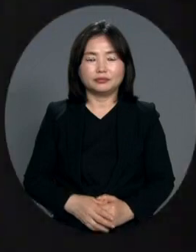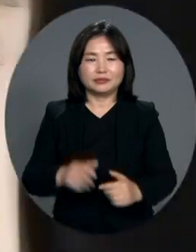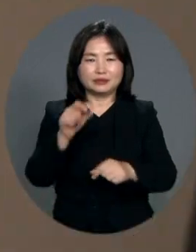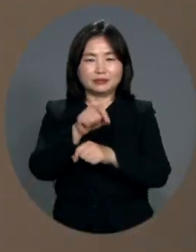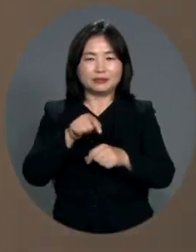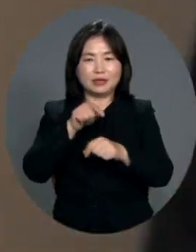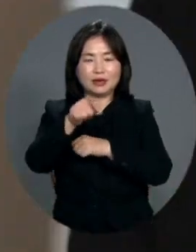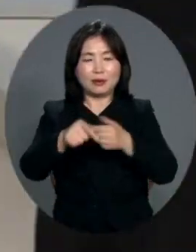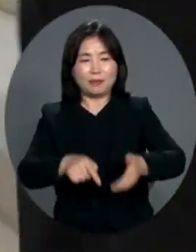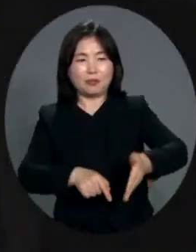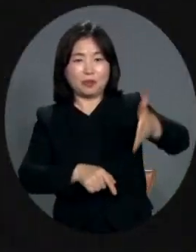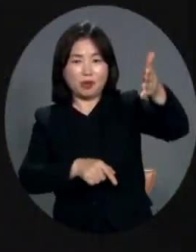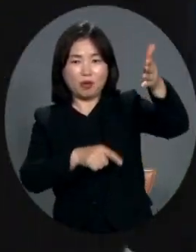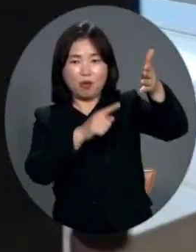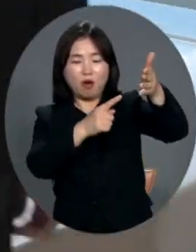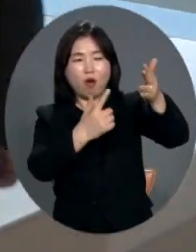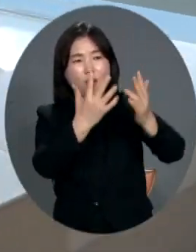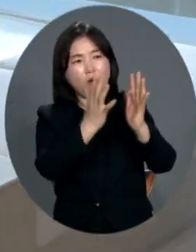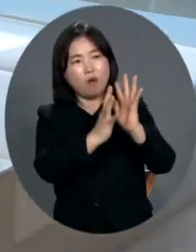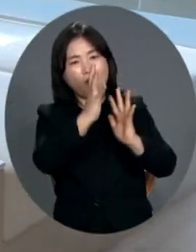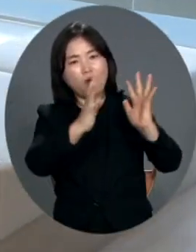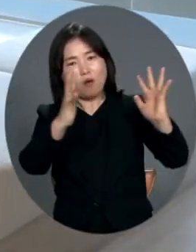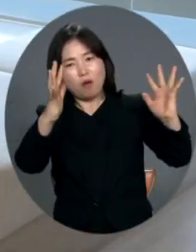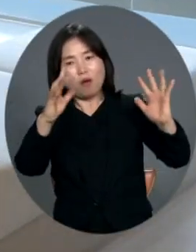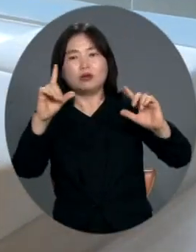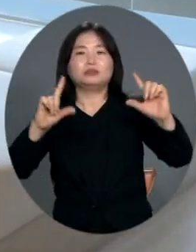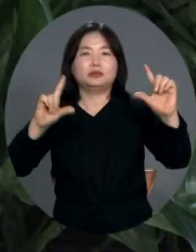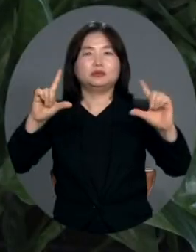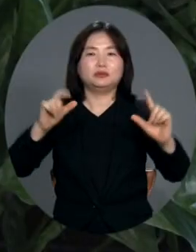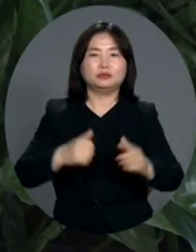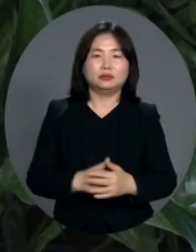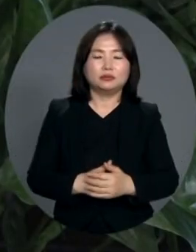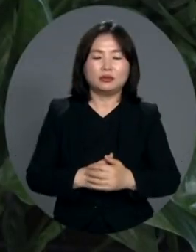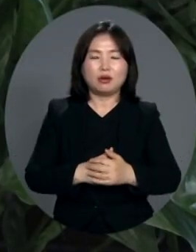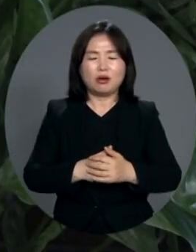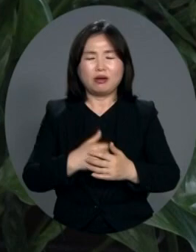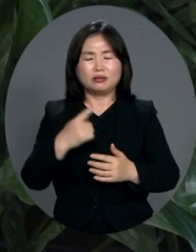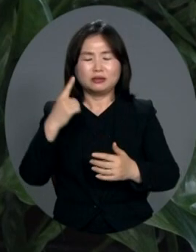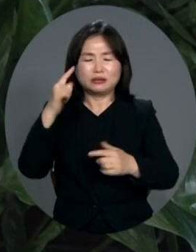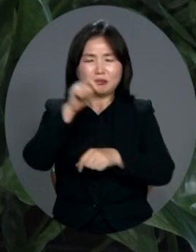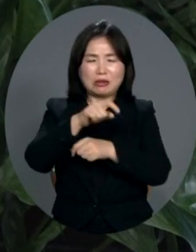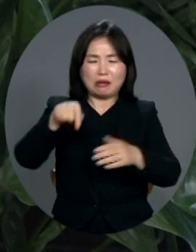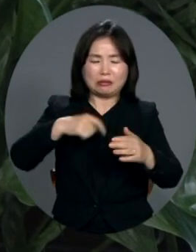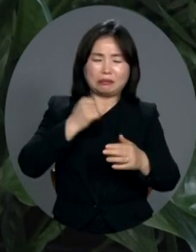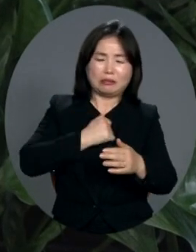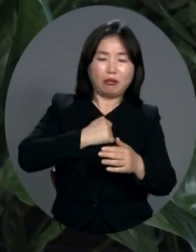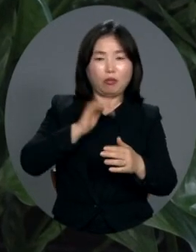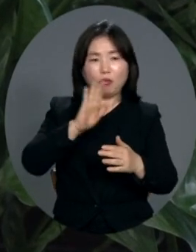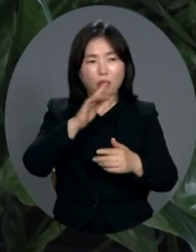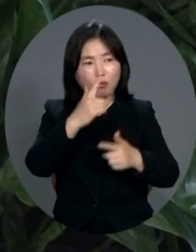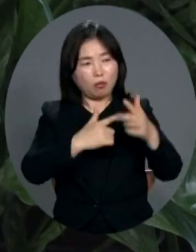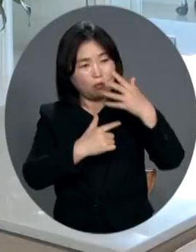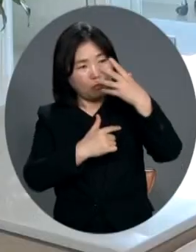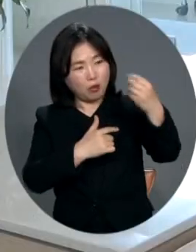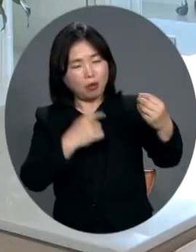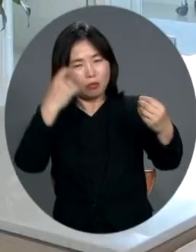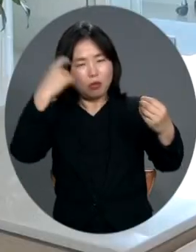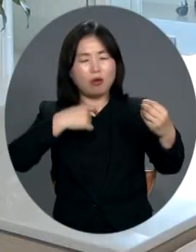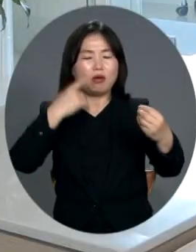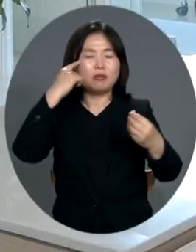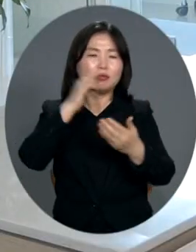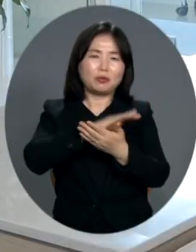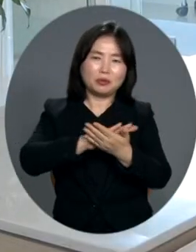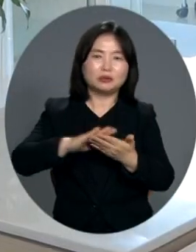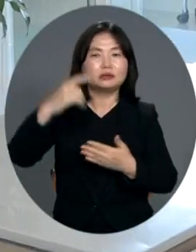사무실 안의 한 벽면이 푸른 식물로 꾸며졌습니다. 답답한 사무실 안에서도 푸른 자연을 느낄 수